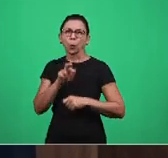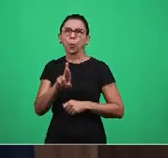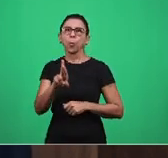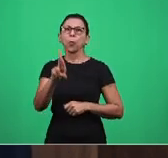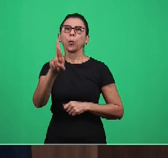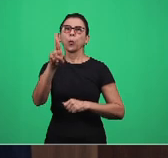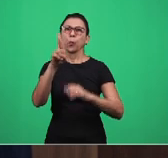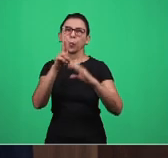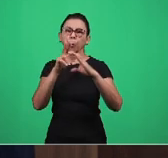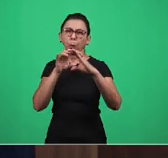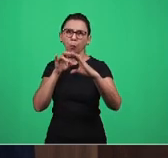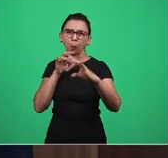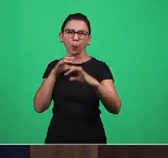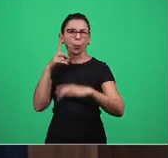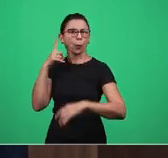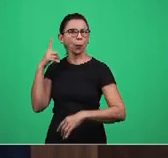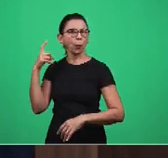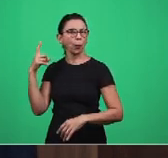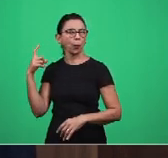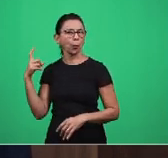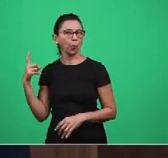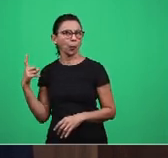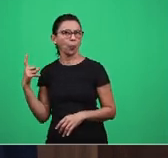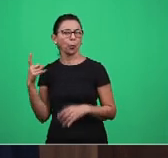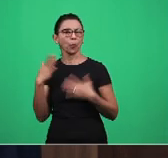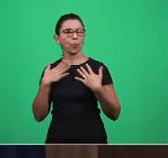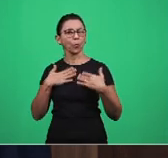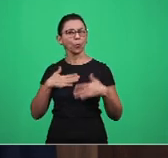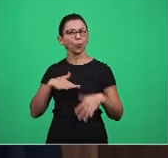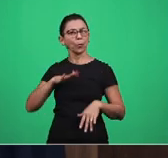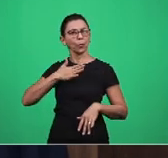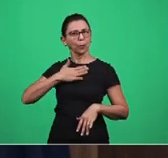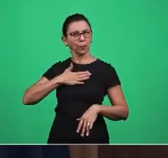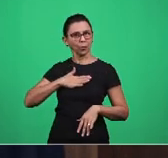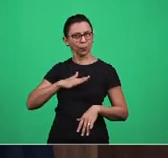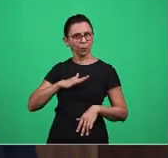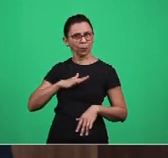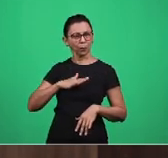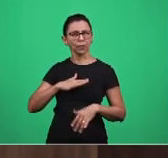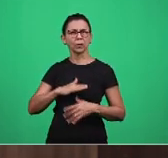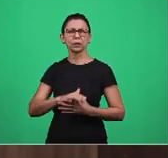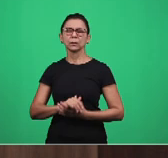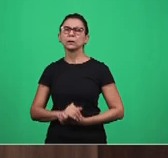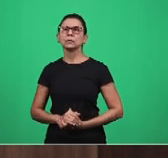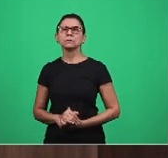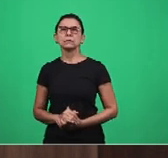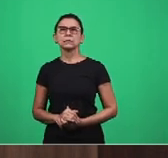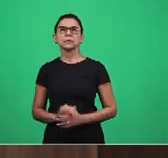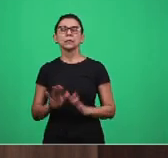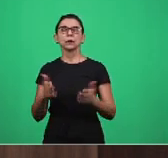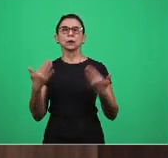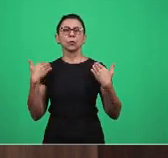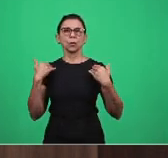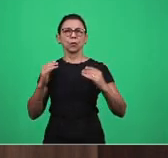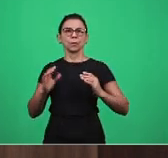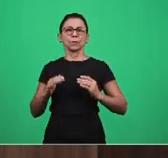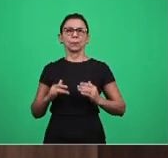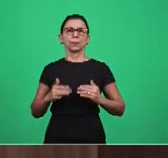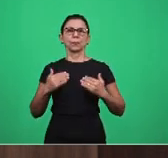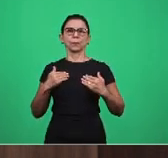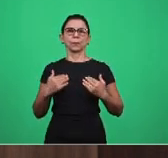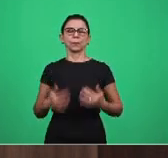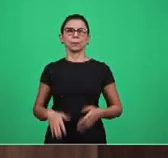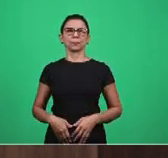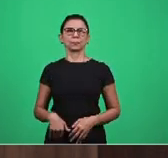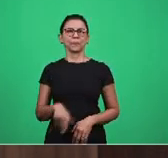quelle est la posture adaptée pour jouer la flûte douce? Nous pouvons être assis ou